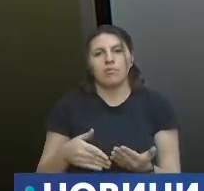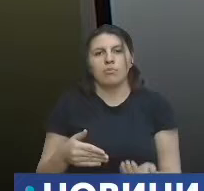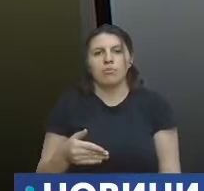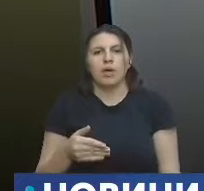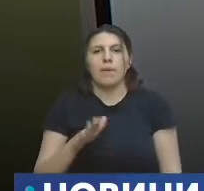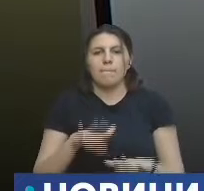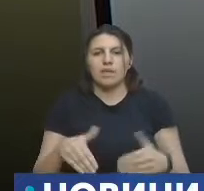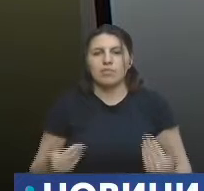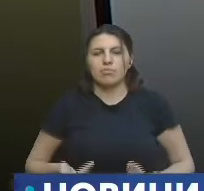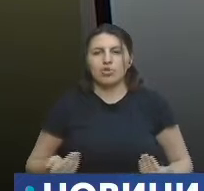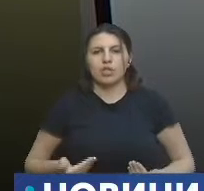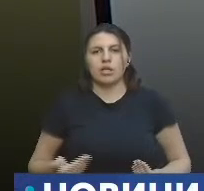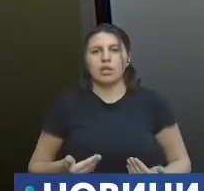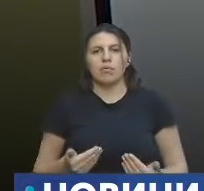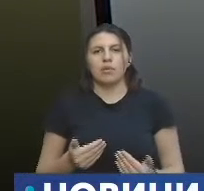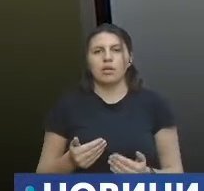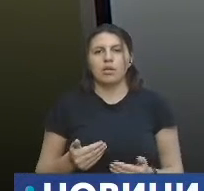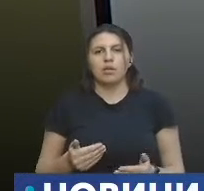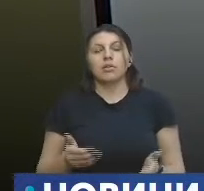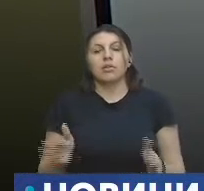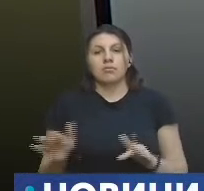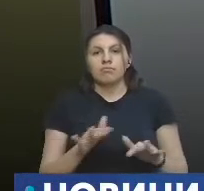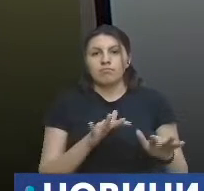жителям, содействовали им,